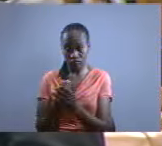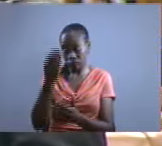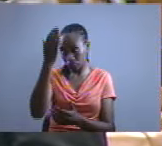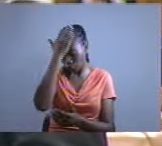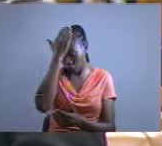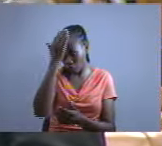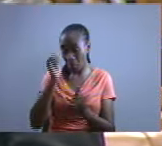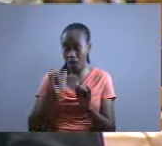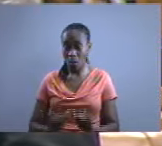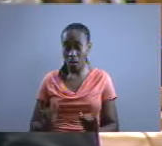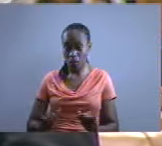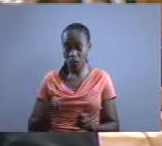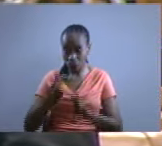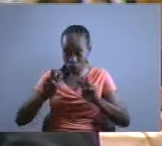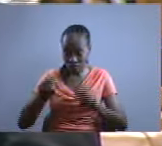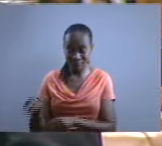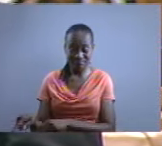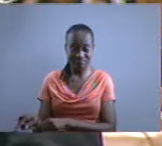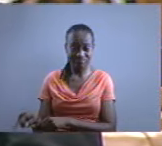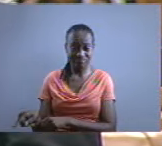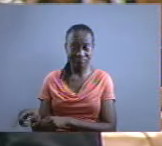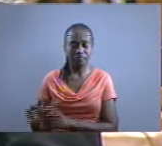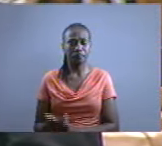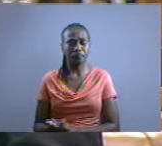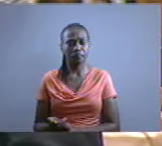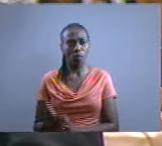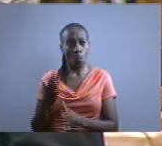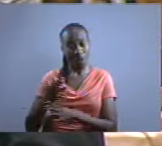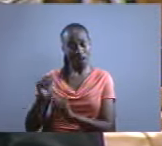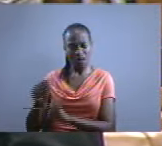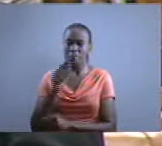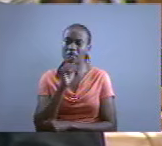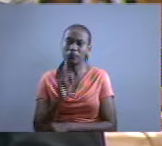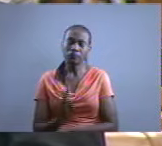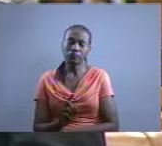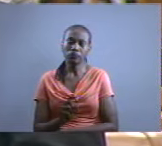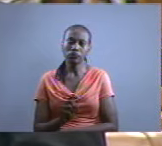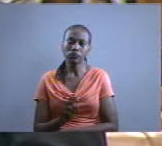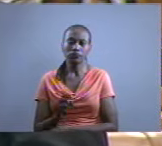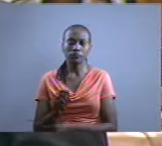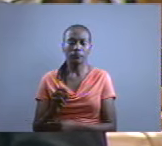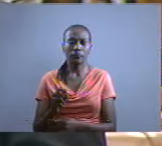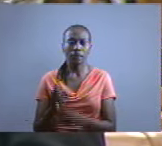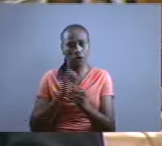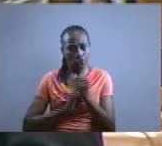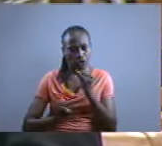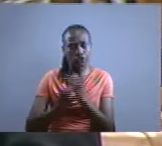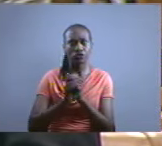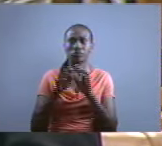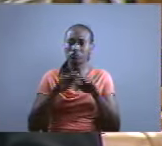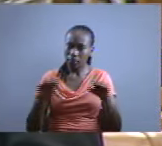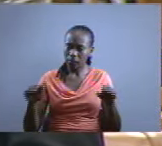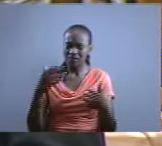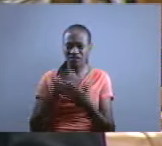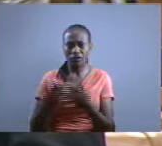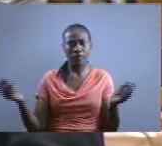hoofde van sy ampt sou hy op internasionale vlak met amptsgenote gepraat en inligting uitgeruil het. Daarvoor moes hy oor die